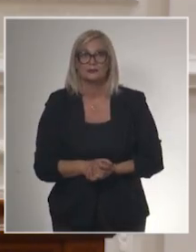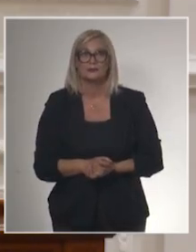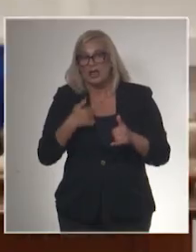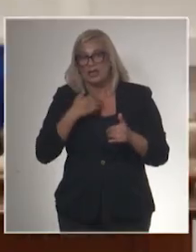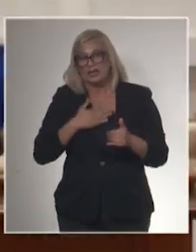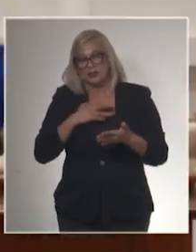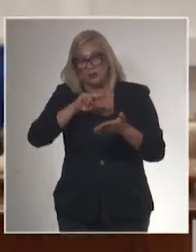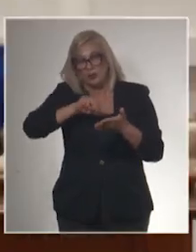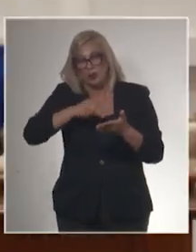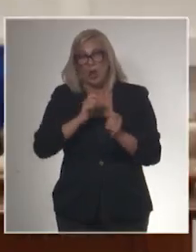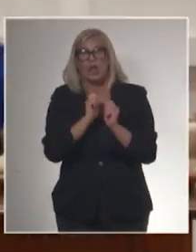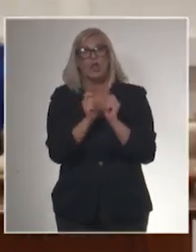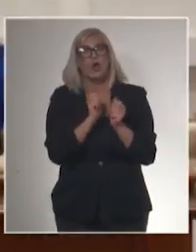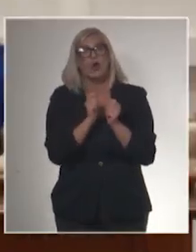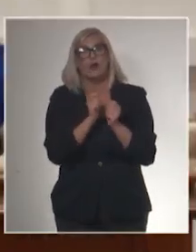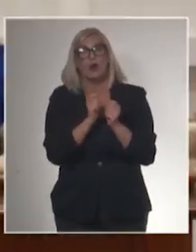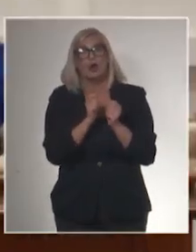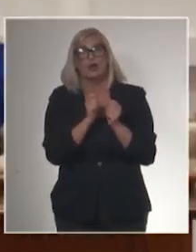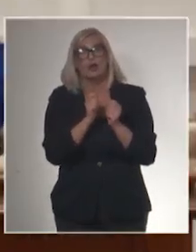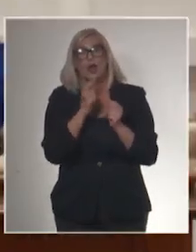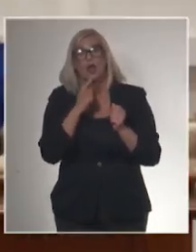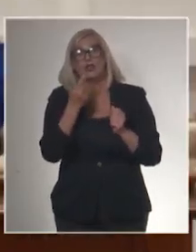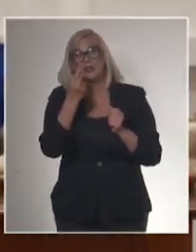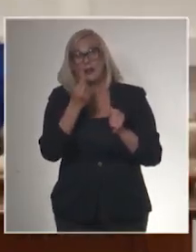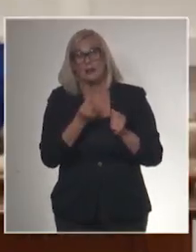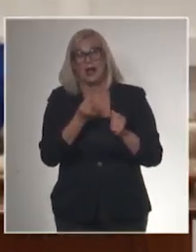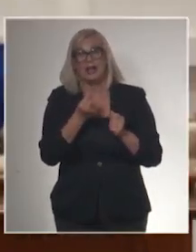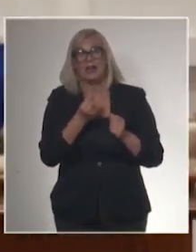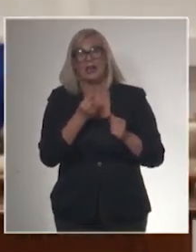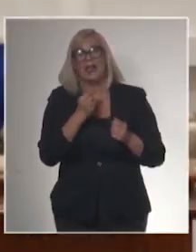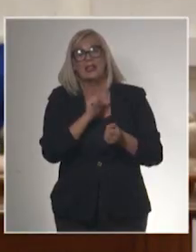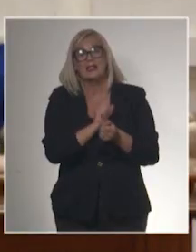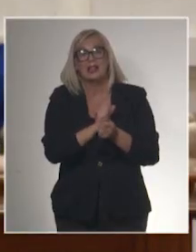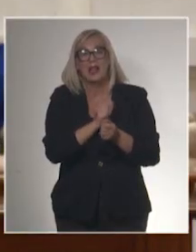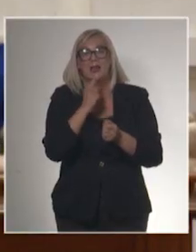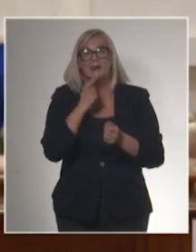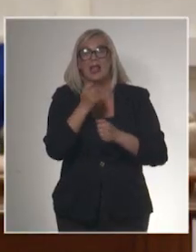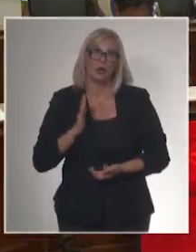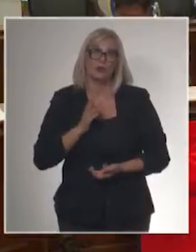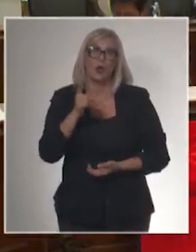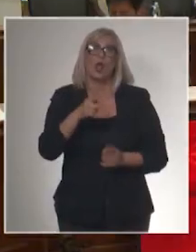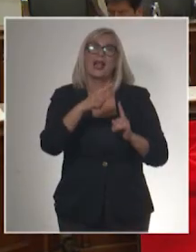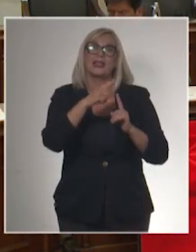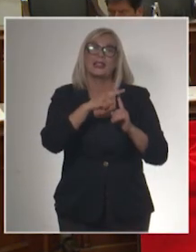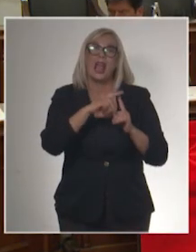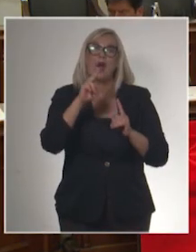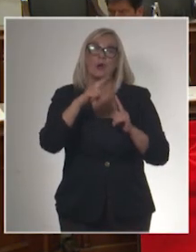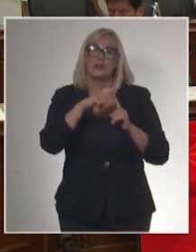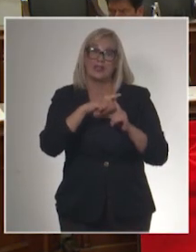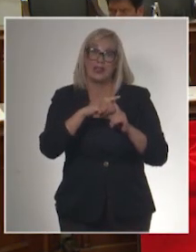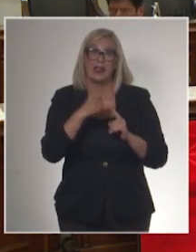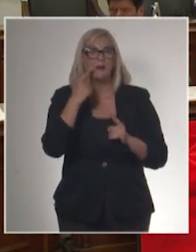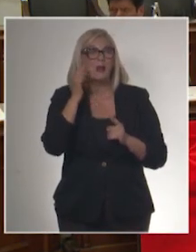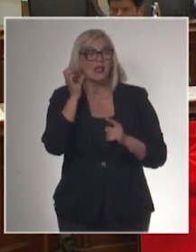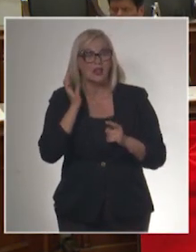завршуваме. Шефот на канцеларијата на ЕБОР во Скопје, Фатих Туркменоглу, рече дека ова е одличен проект за земјата затоа што ја